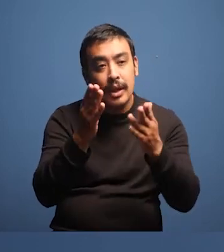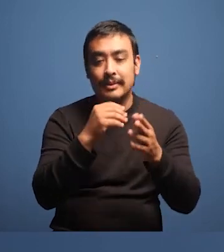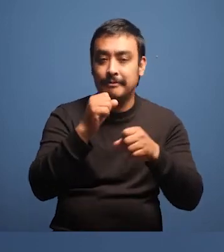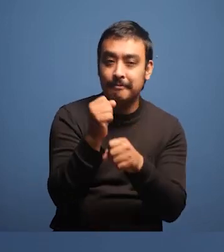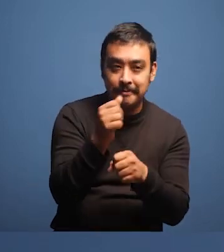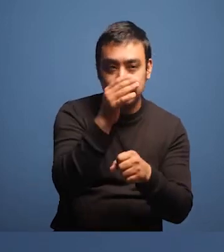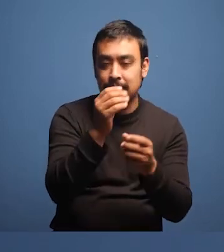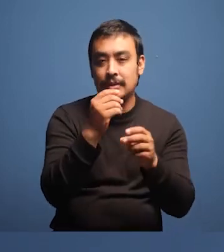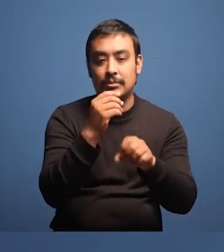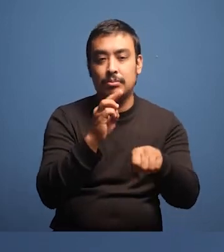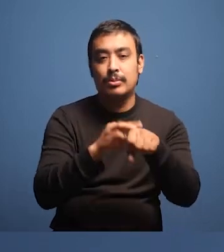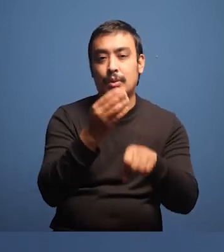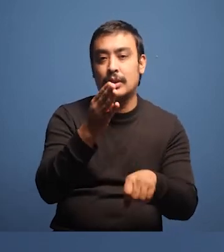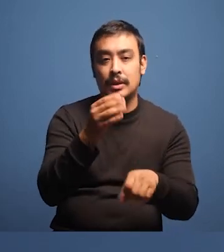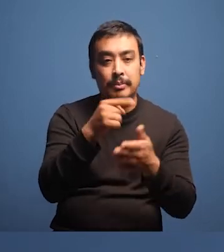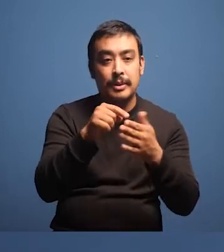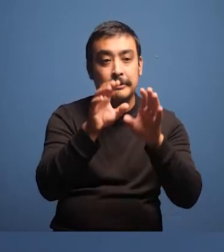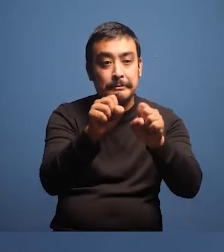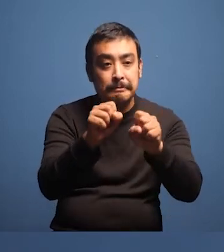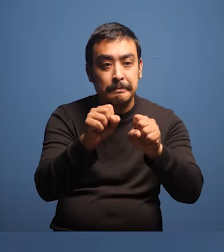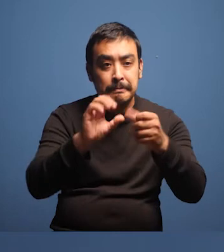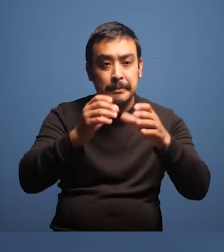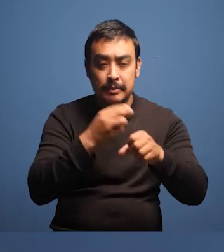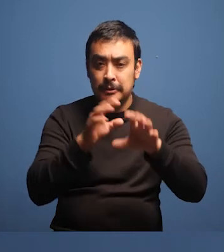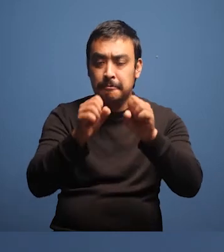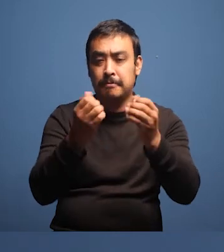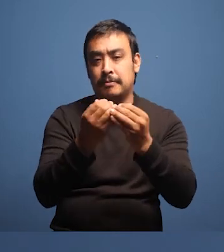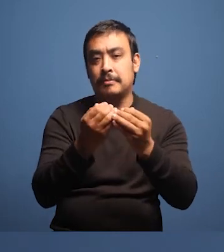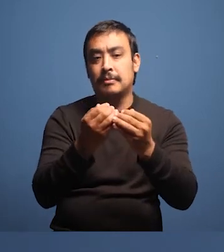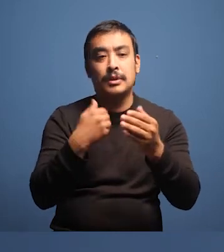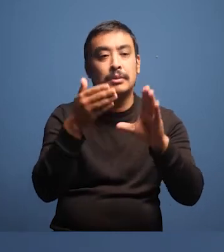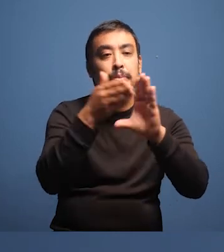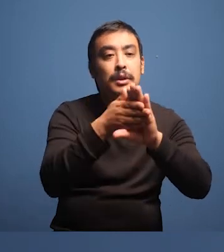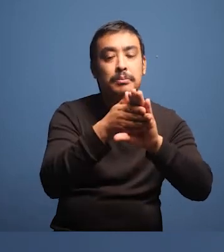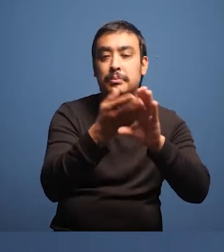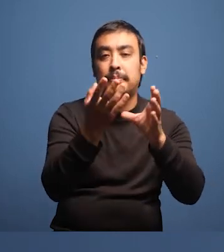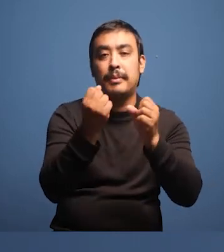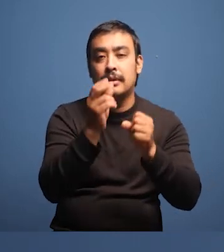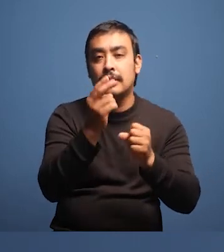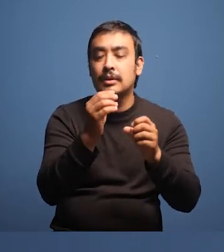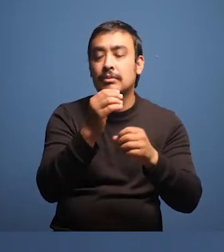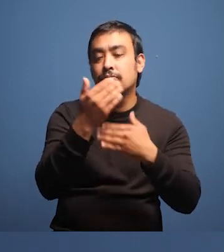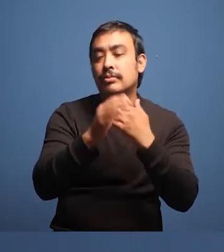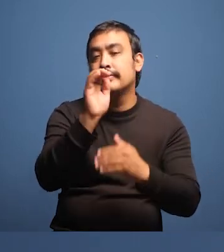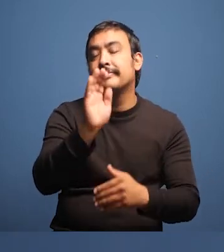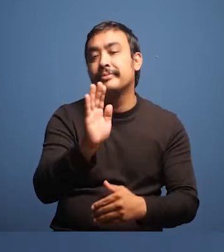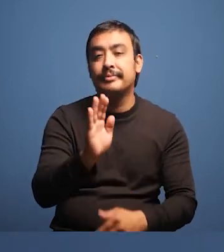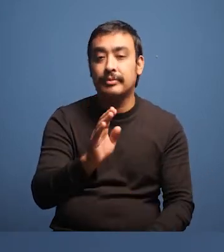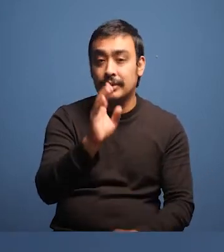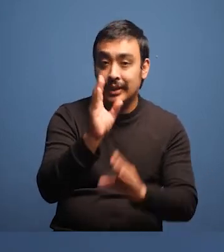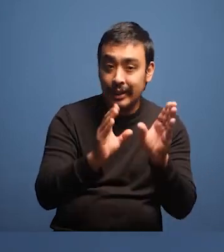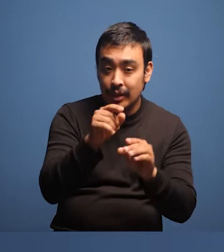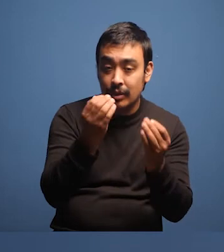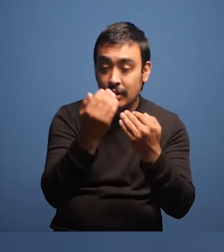भएन अनि जुन ह्याकर्सले बिचमा आएर हाइज्याक गर्ने कुराहरू हुन्छ त्यो रुम लक भएपछि उनीहरू एन्ट्री नै गर्न पाउँदैन कि सो त्यतिसम्म चाहिँ गर्न सकिन्छ र यदि त्यो